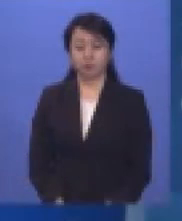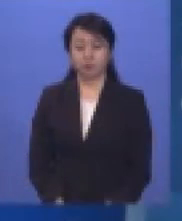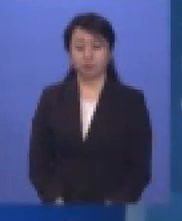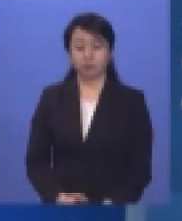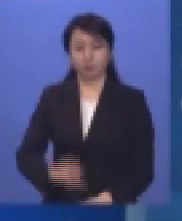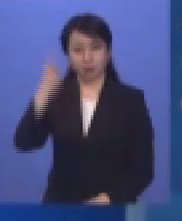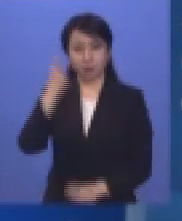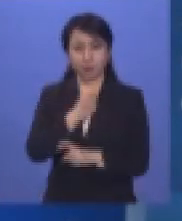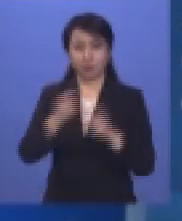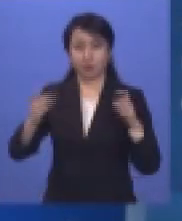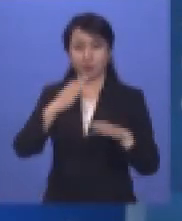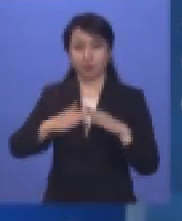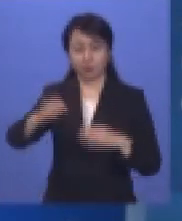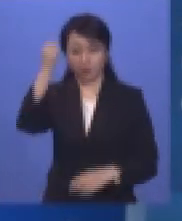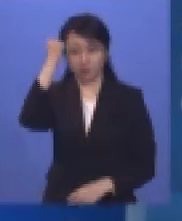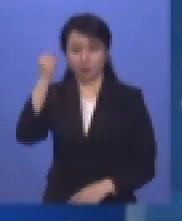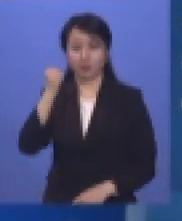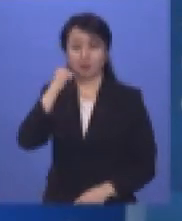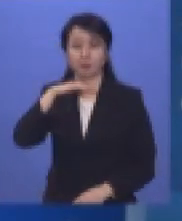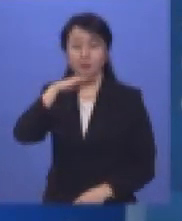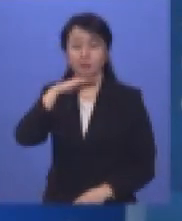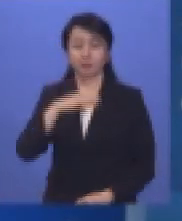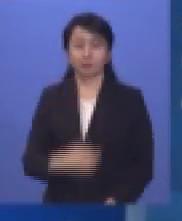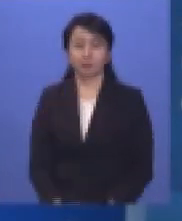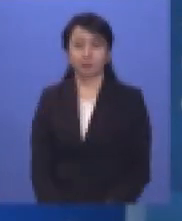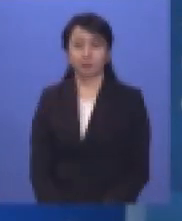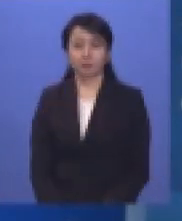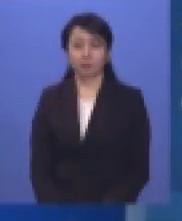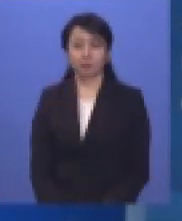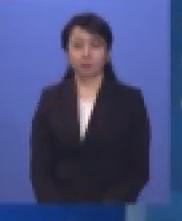полиции. На этом наш выпуск подошел к концу. Всего доброго и до встречи в эфире.